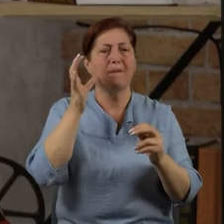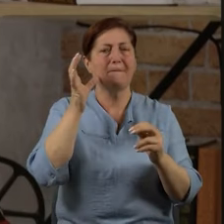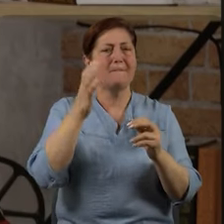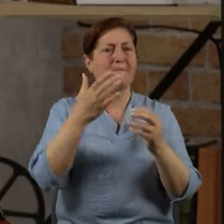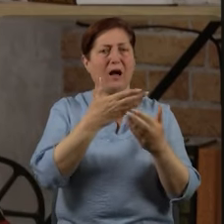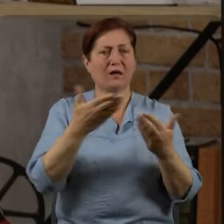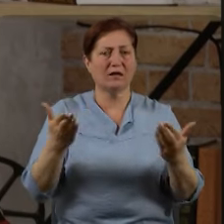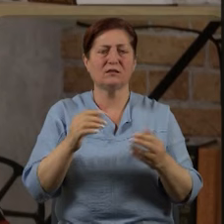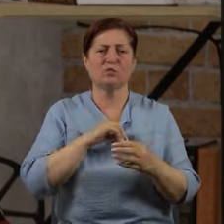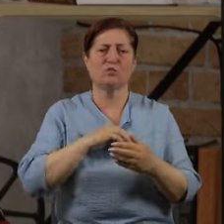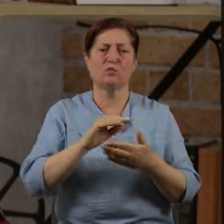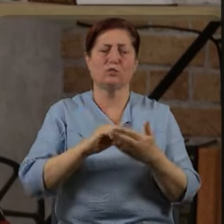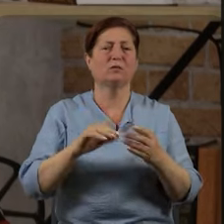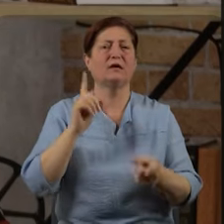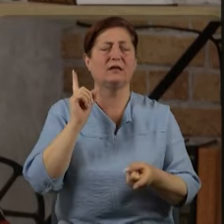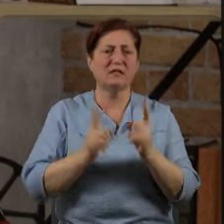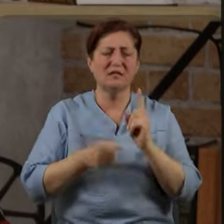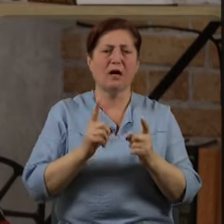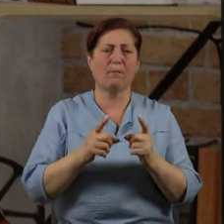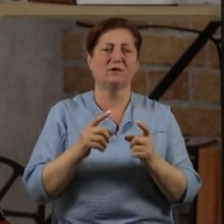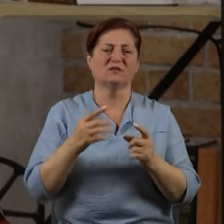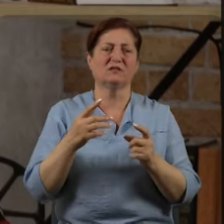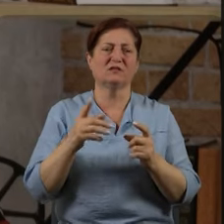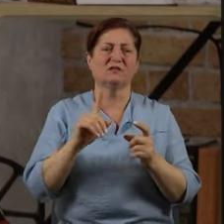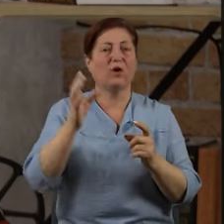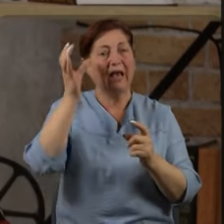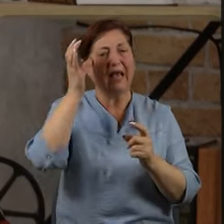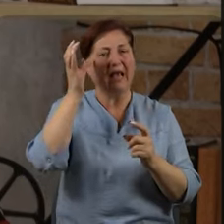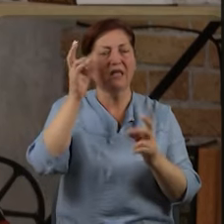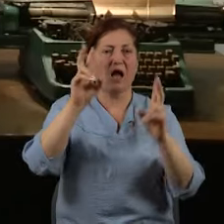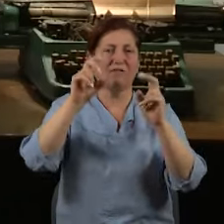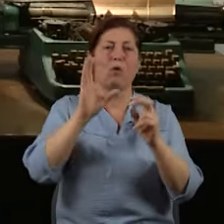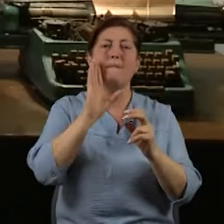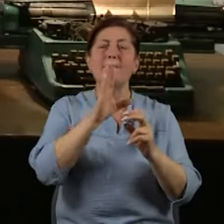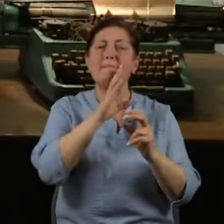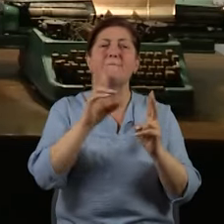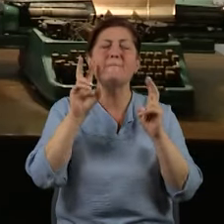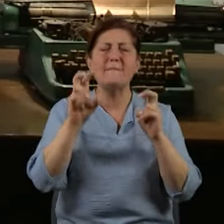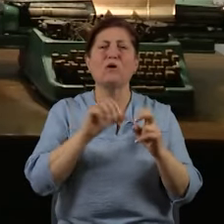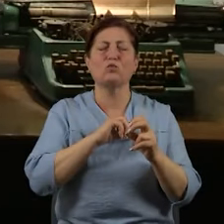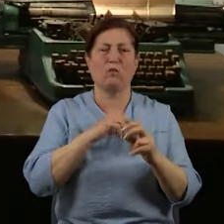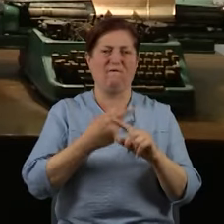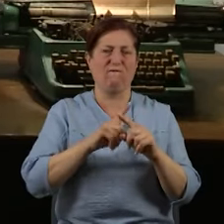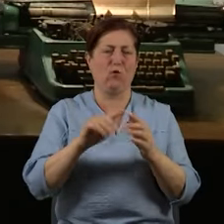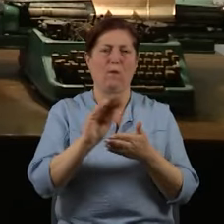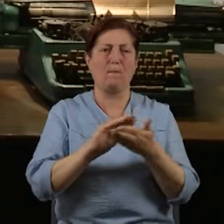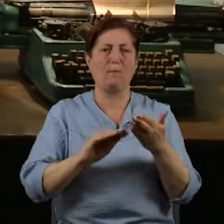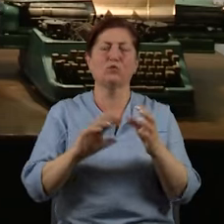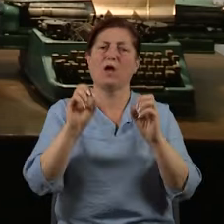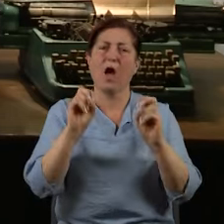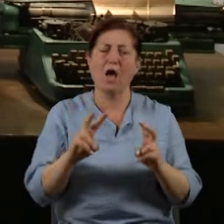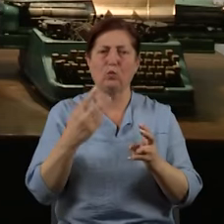բանաստեղծների երևույթը իսկապես այսպես ձևակերպվում է, լի գիտականացված, հա, մայրերգությունը որպես պոեզիայի հատույտ